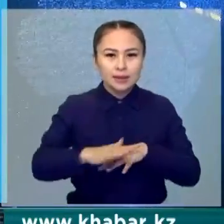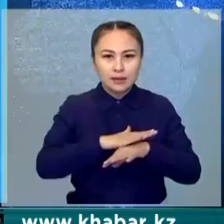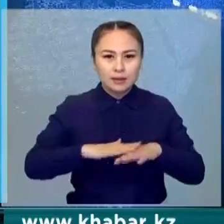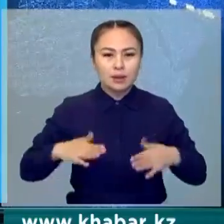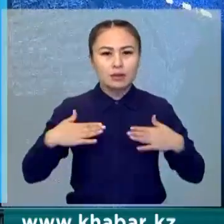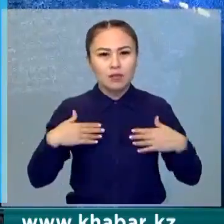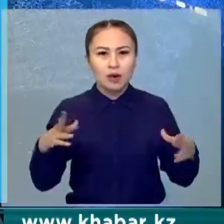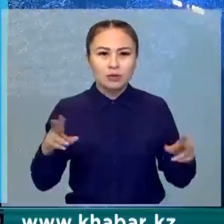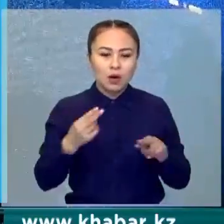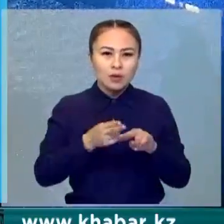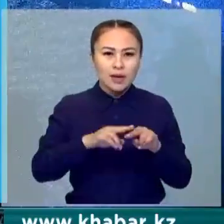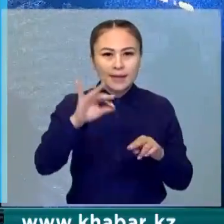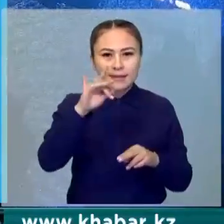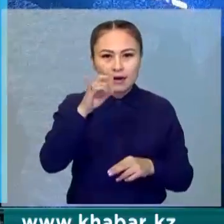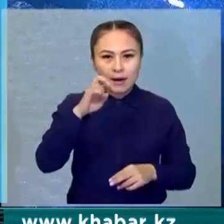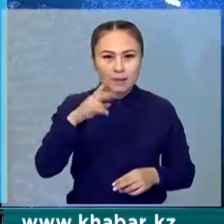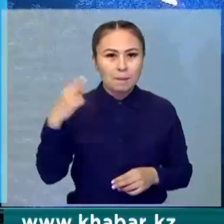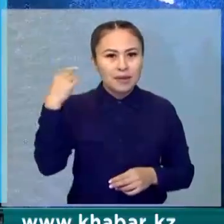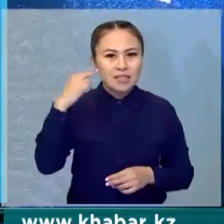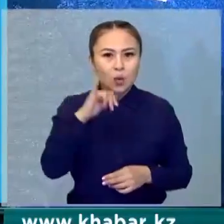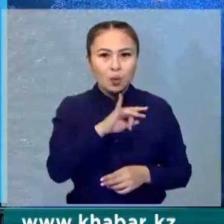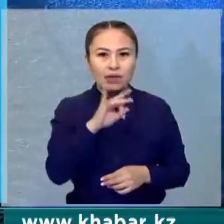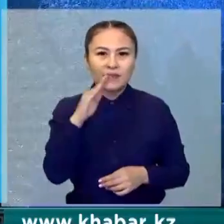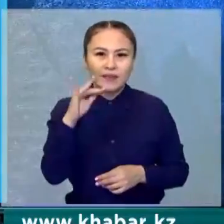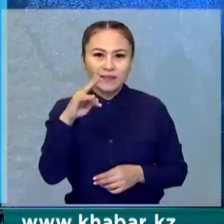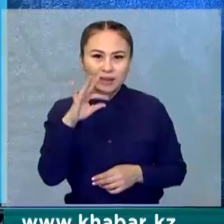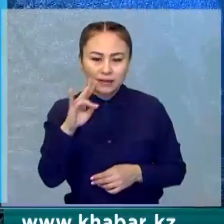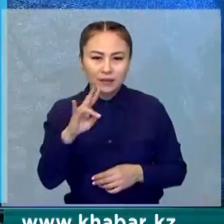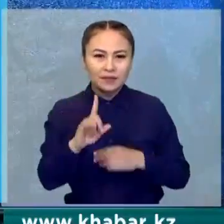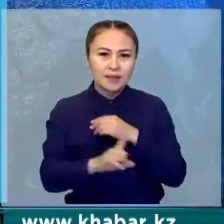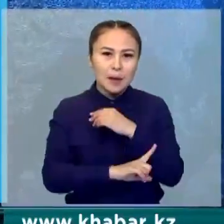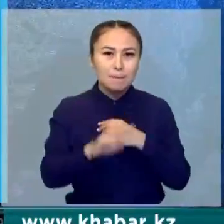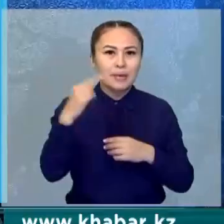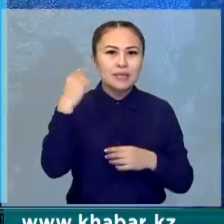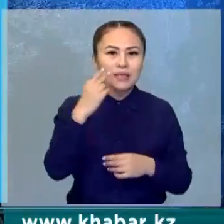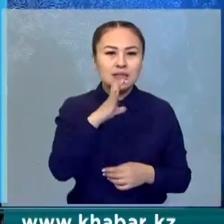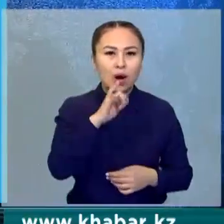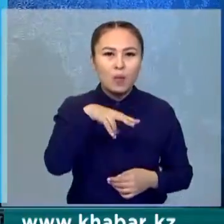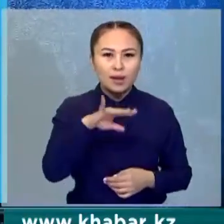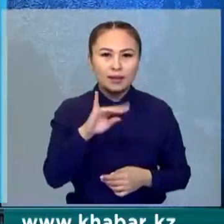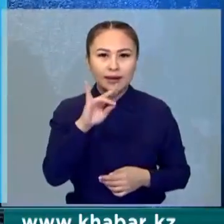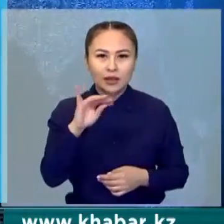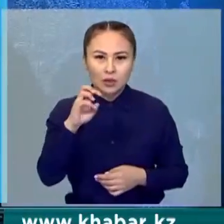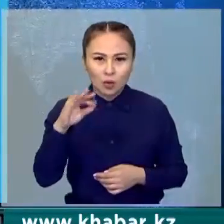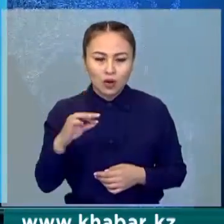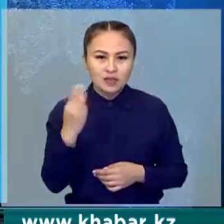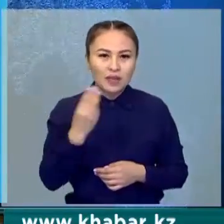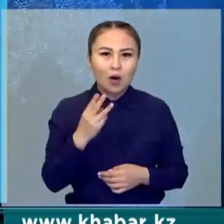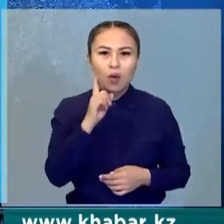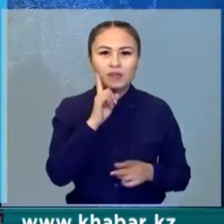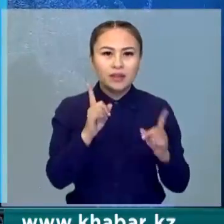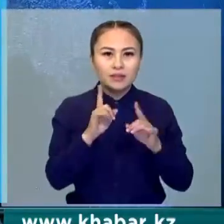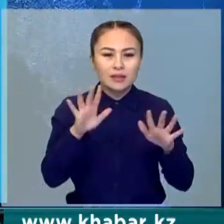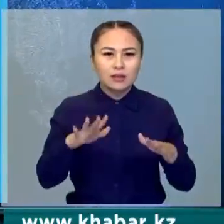игі тілектерін жеткізгендердің арасында Израиль президенті Рувен Ривлин, Финляндия президенті Саули Нинистё мен